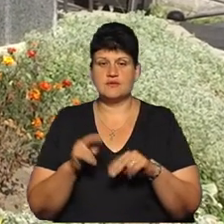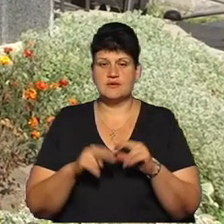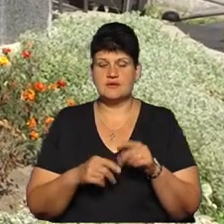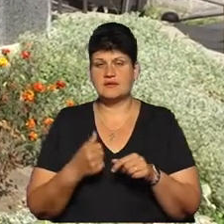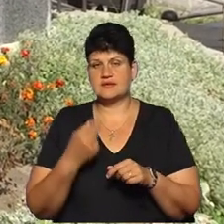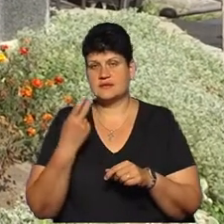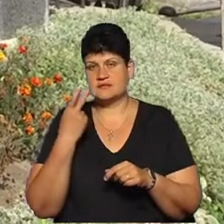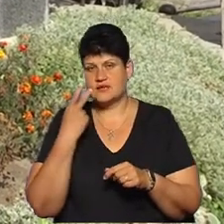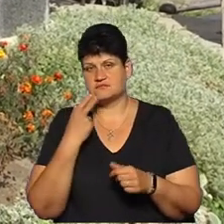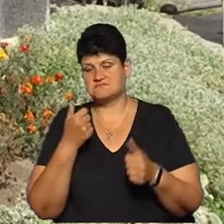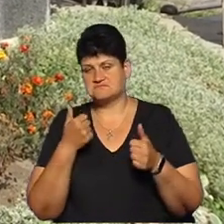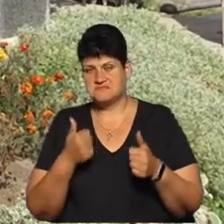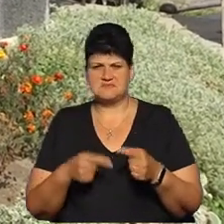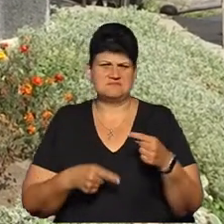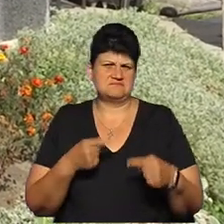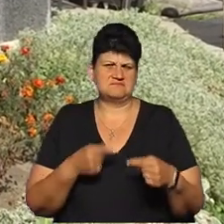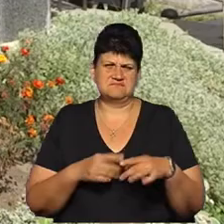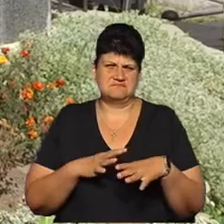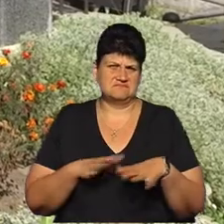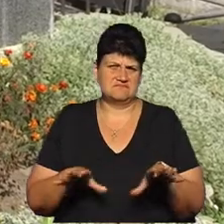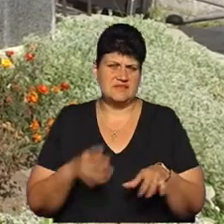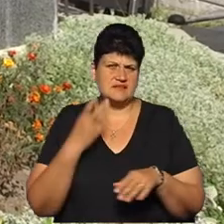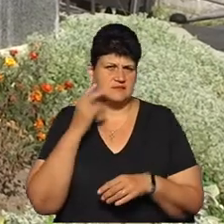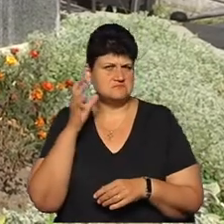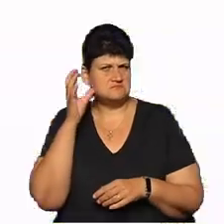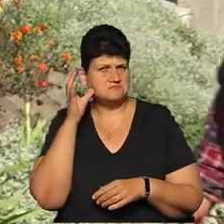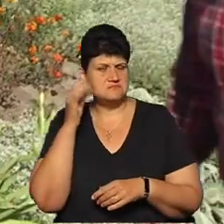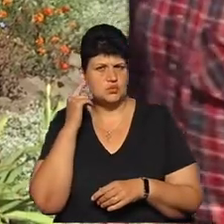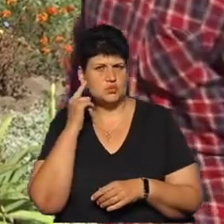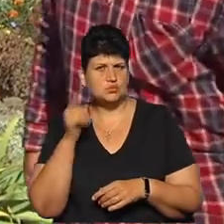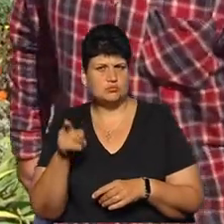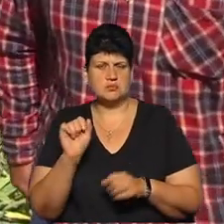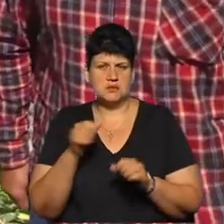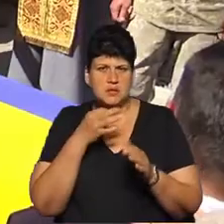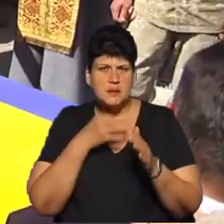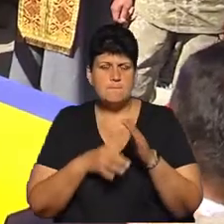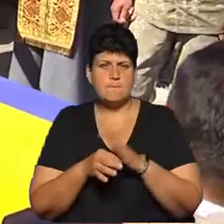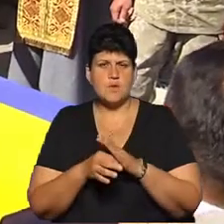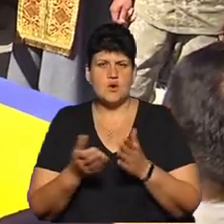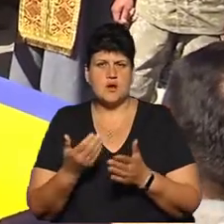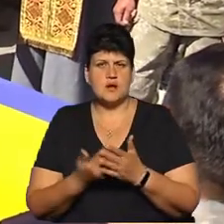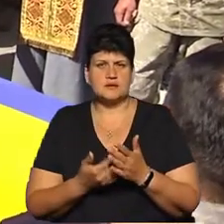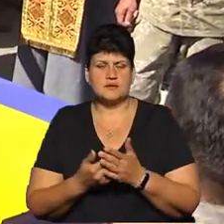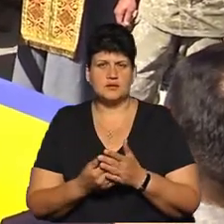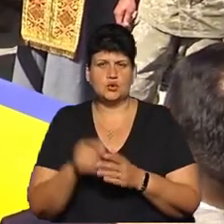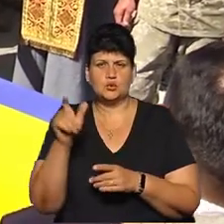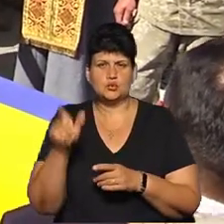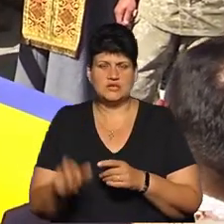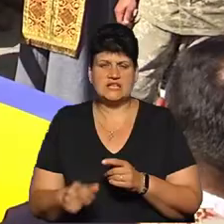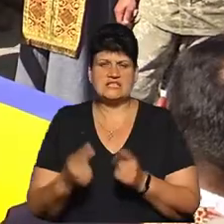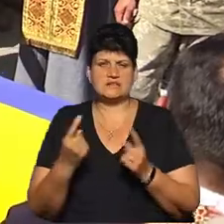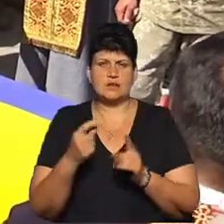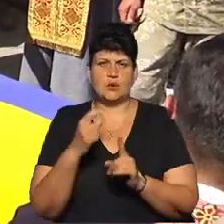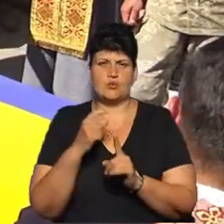не сперечався, завжди вислуховував думку, завжди вмів порадити. Людина з великої букви. У Сергія Алексієнкова залишився